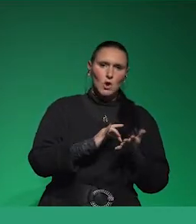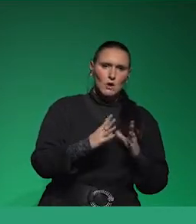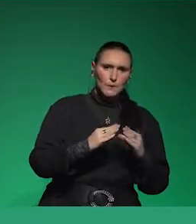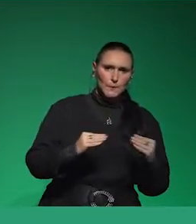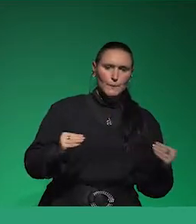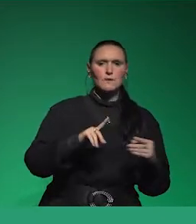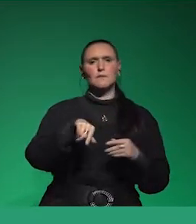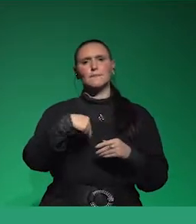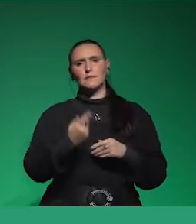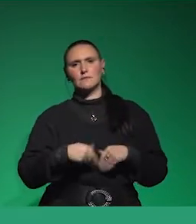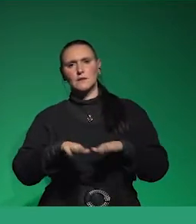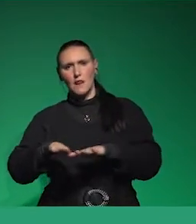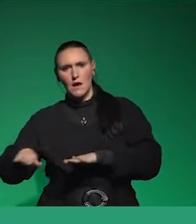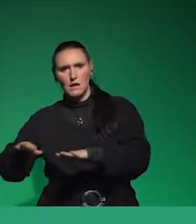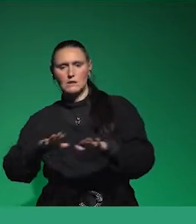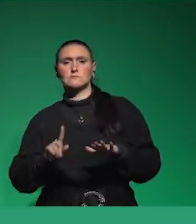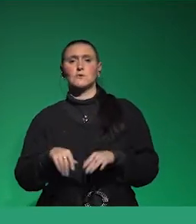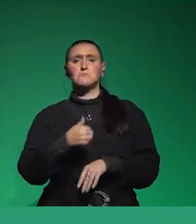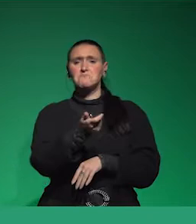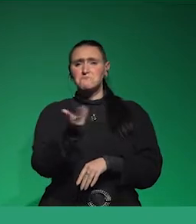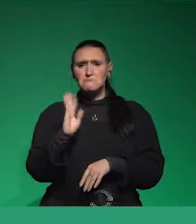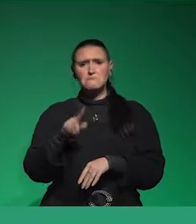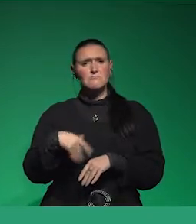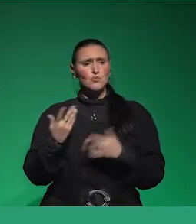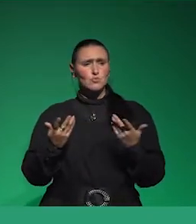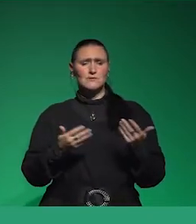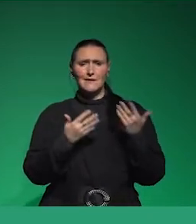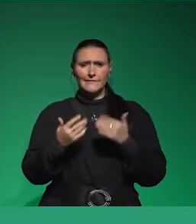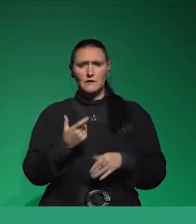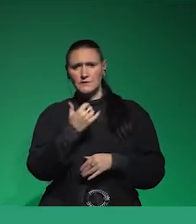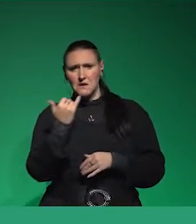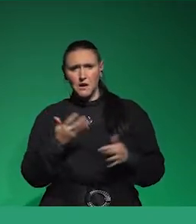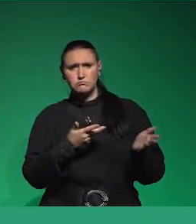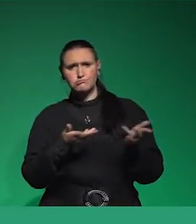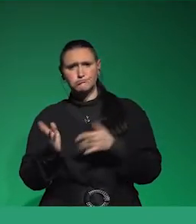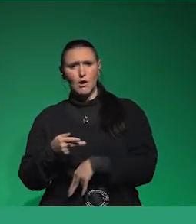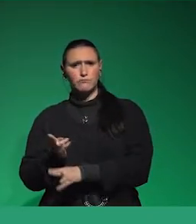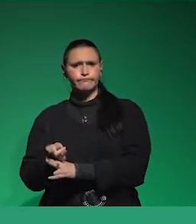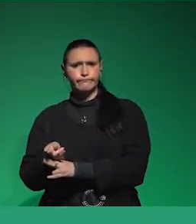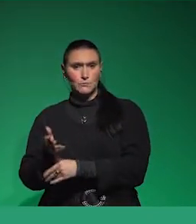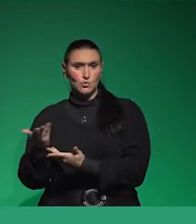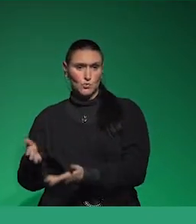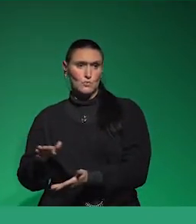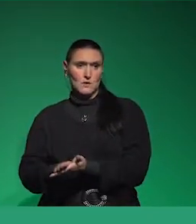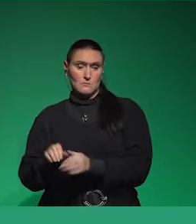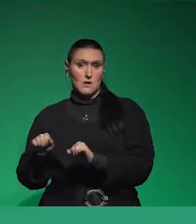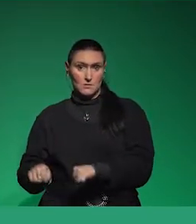davon halten sogar einige Jahrzehnte. Das können wir dann zum Beispiel